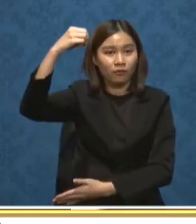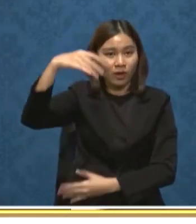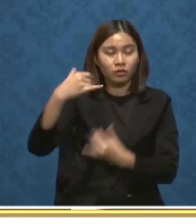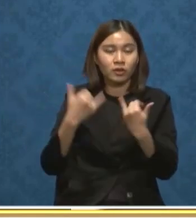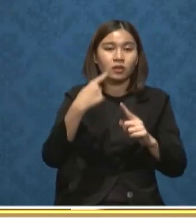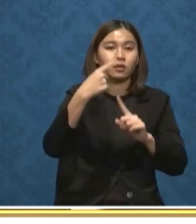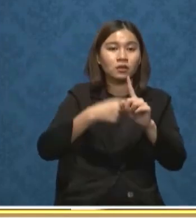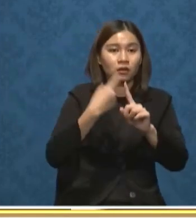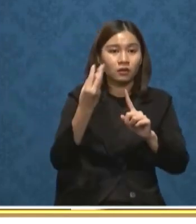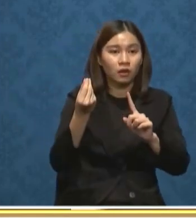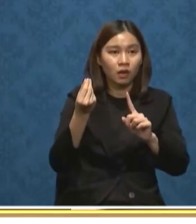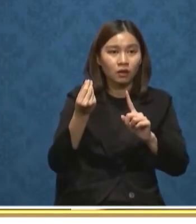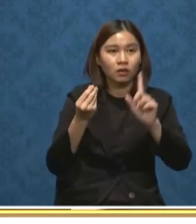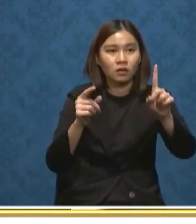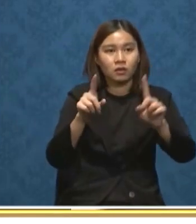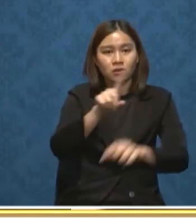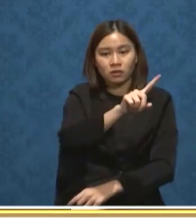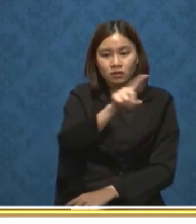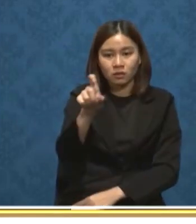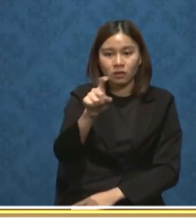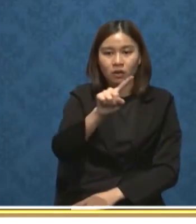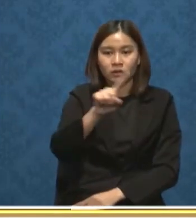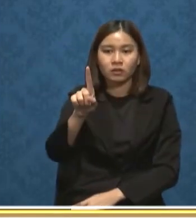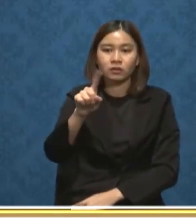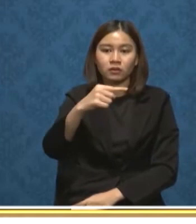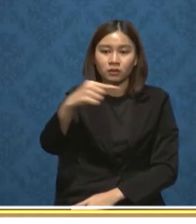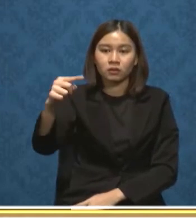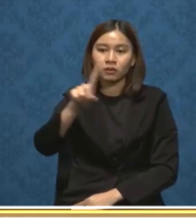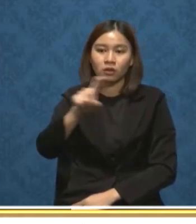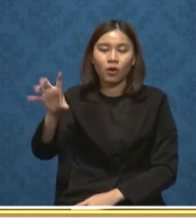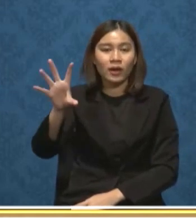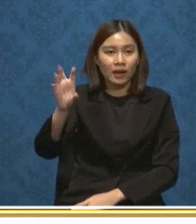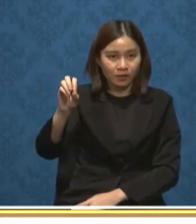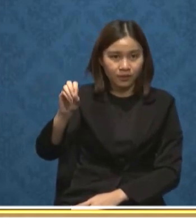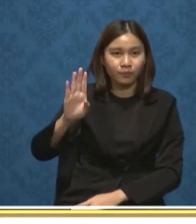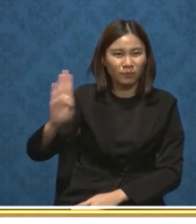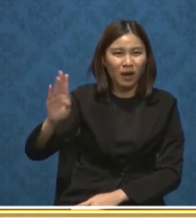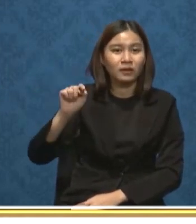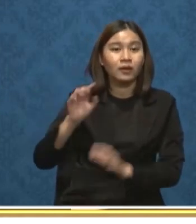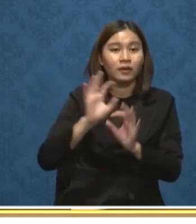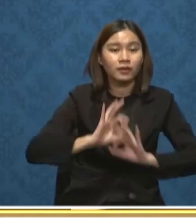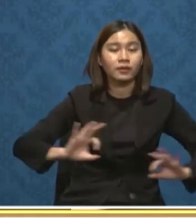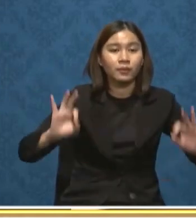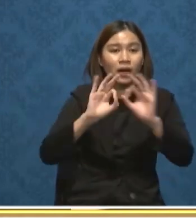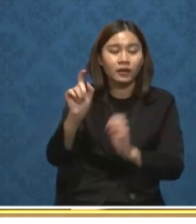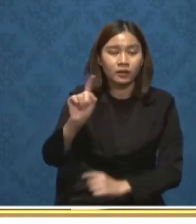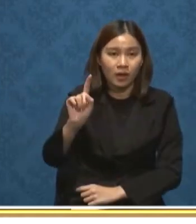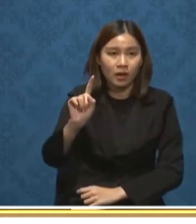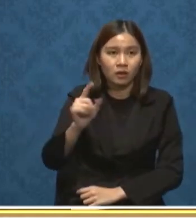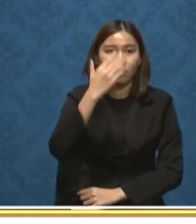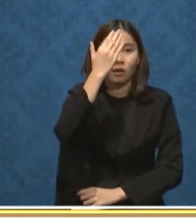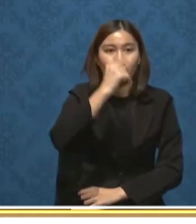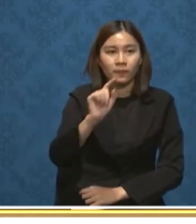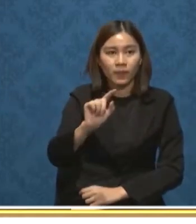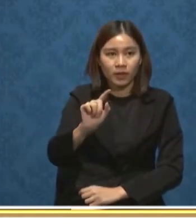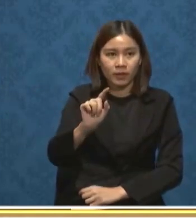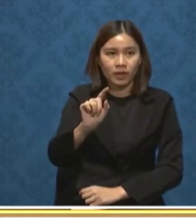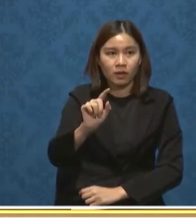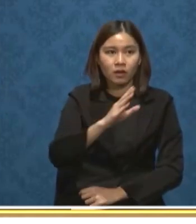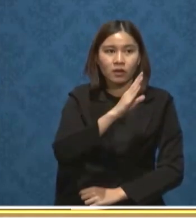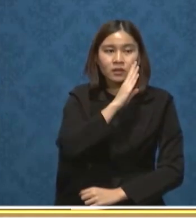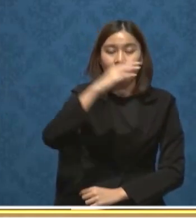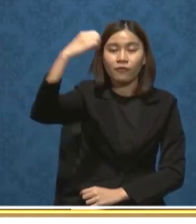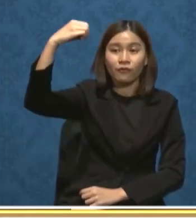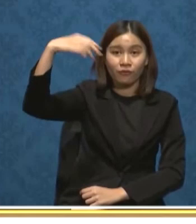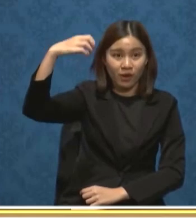เดือนนึง 100-150 บามนสำคญตรไหนครัันสำคญตที่ว่าถ้า